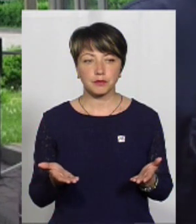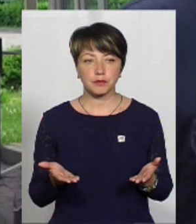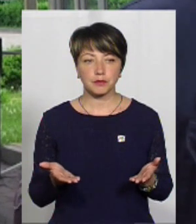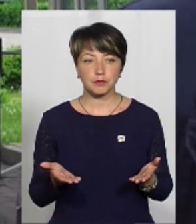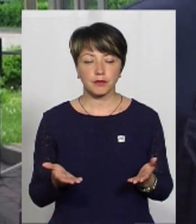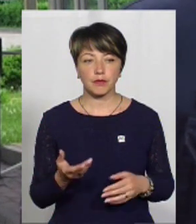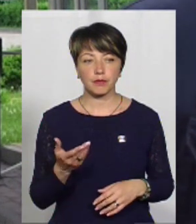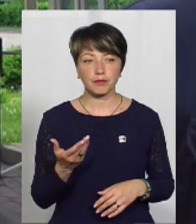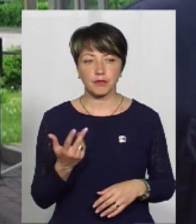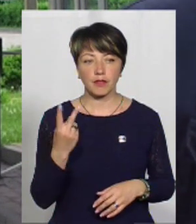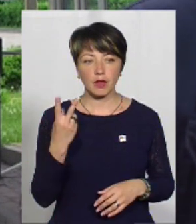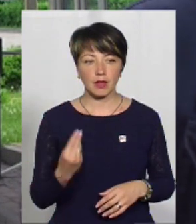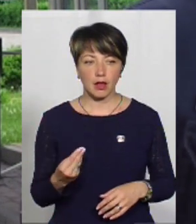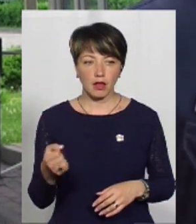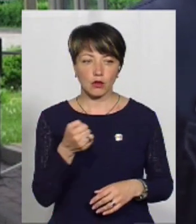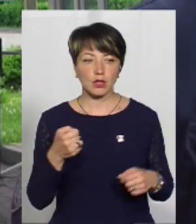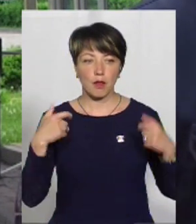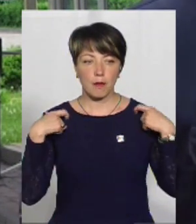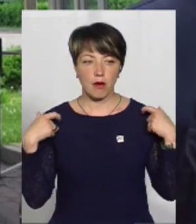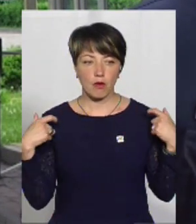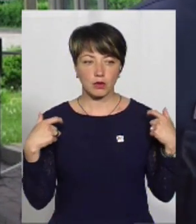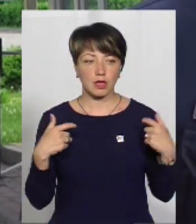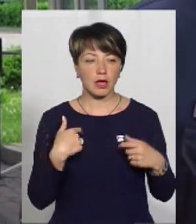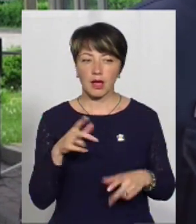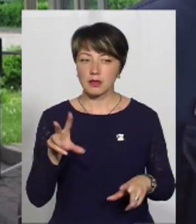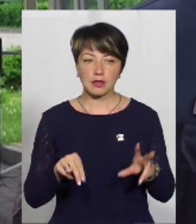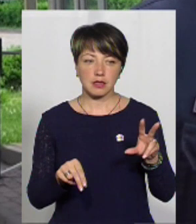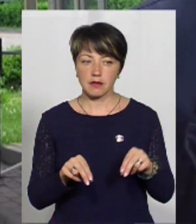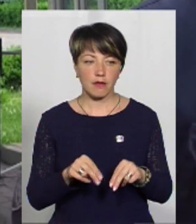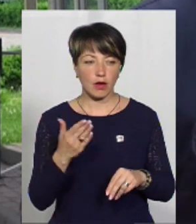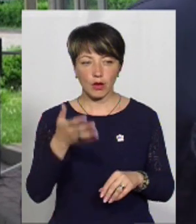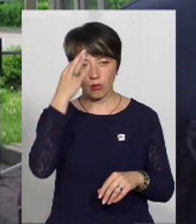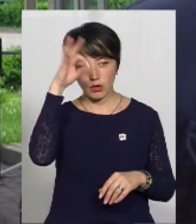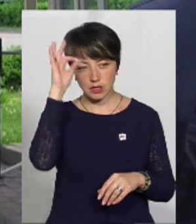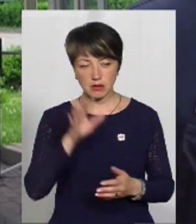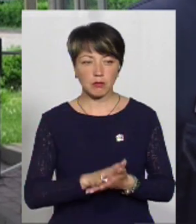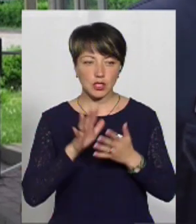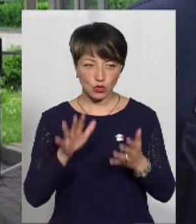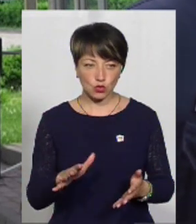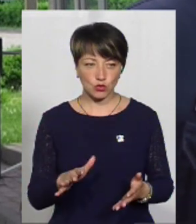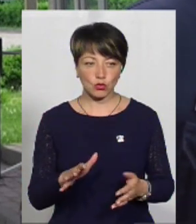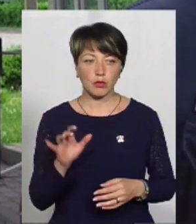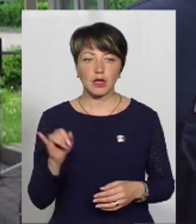2 дні назад носили погони. Я не називаю їх поліцейськими, ми засуджуємо. І ми